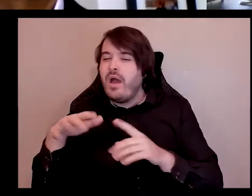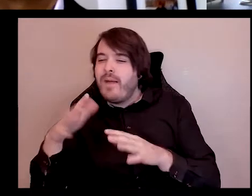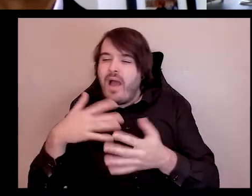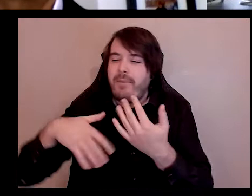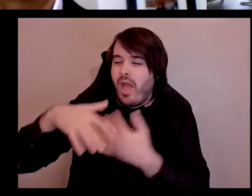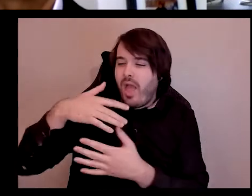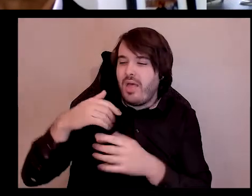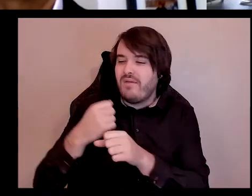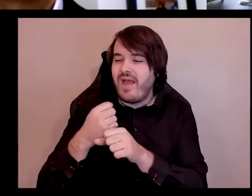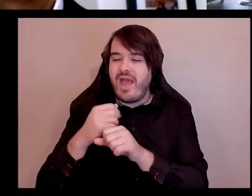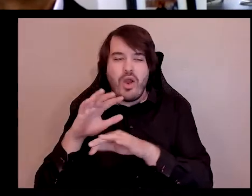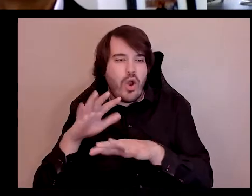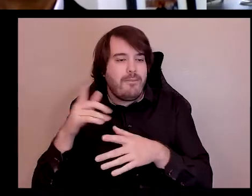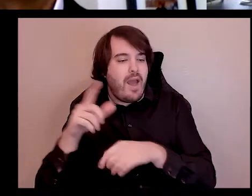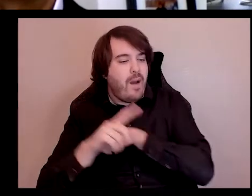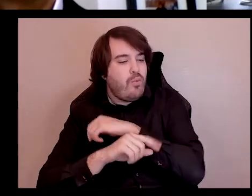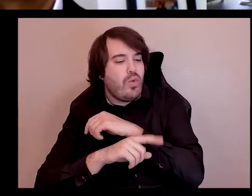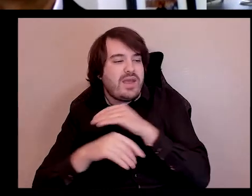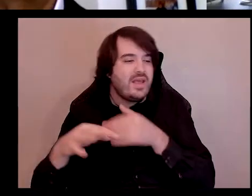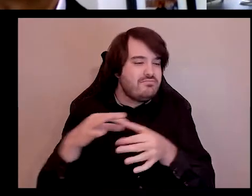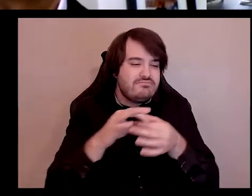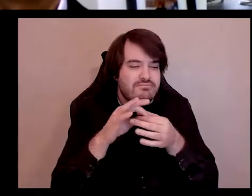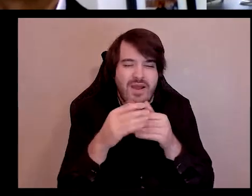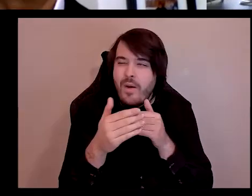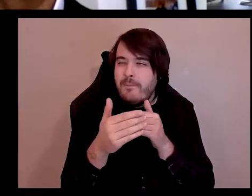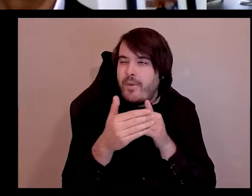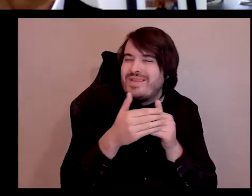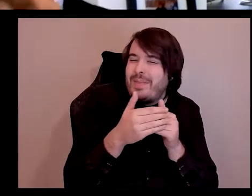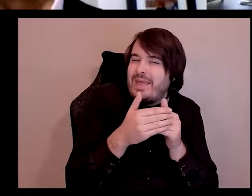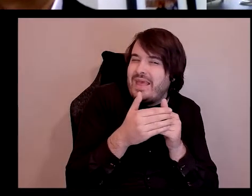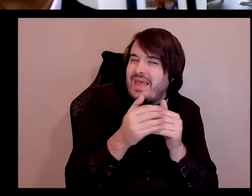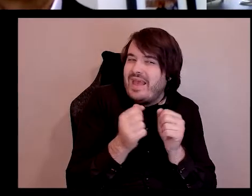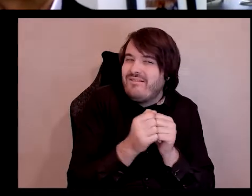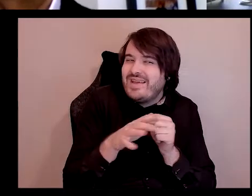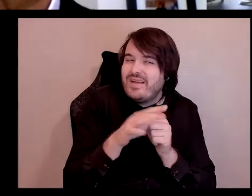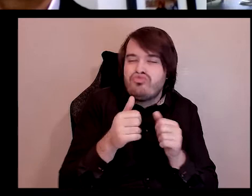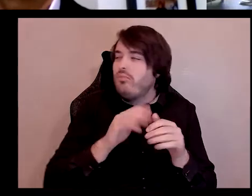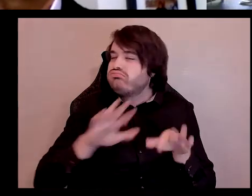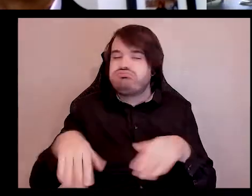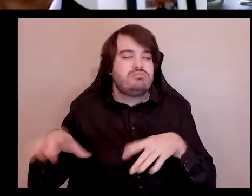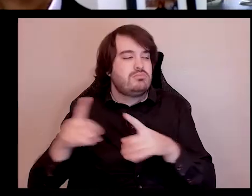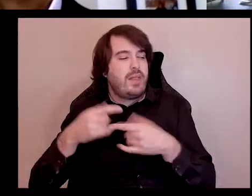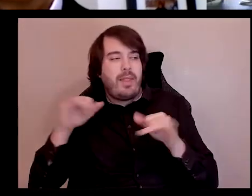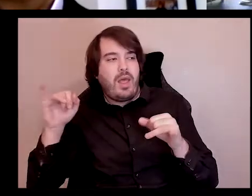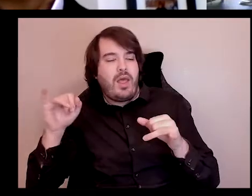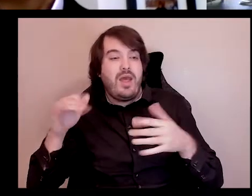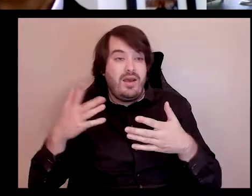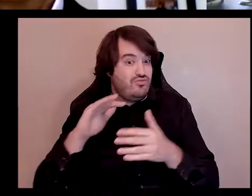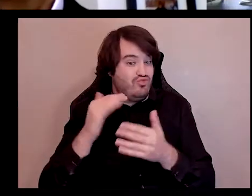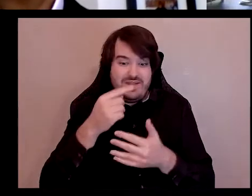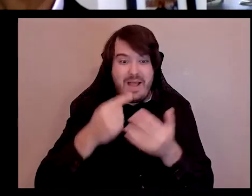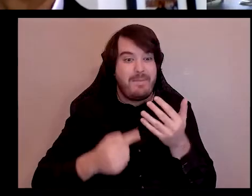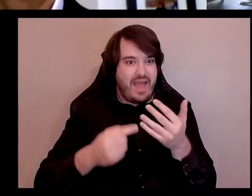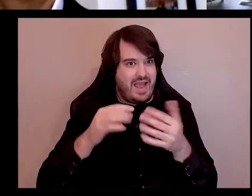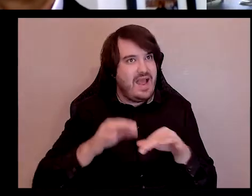paye aussi qui rend les travailleurs heureux. Le milieu de travail, l'environnement, la façon dont ils sont considérés au travail, la